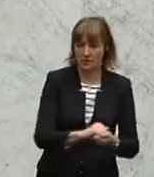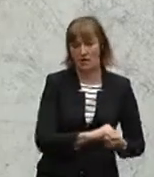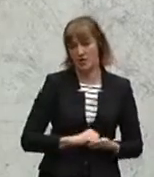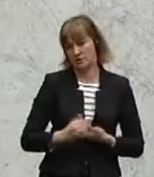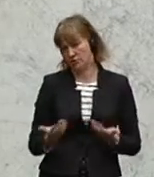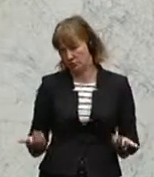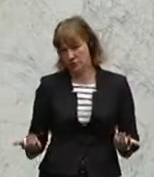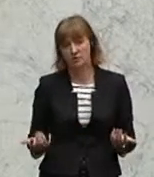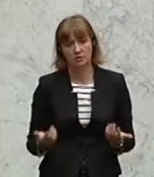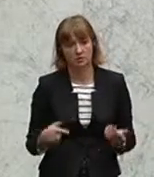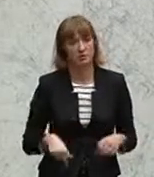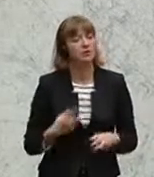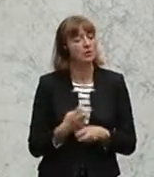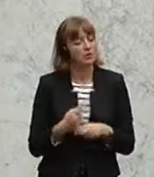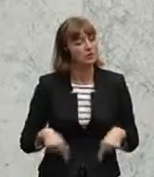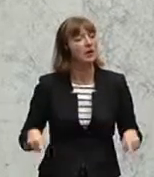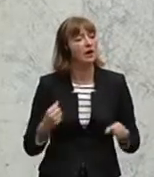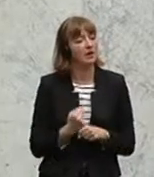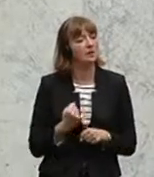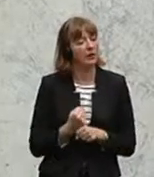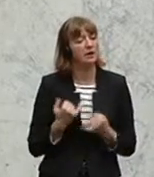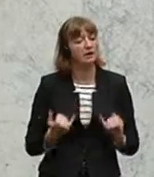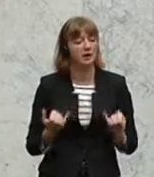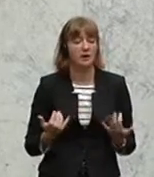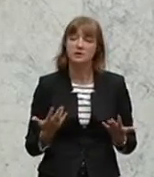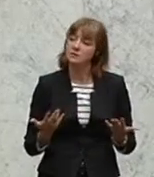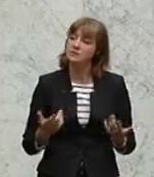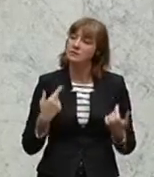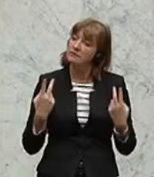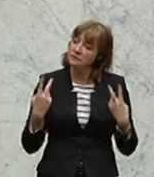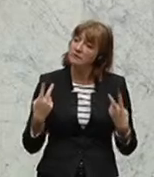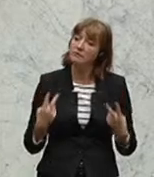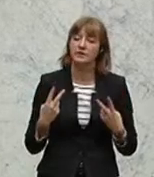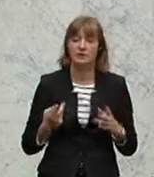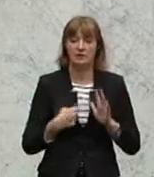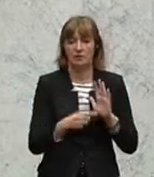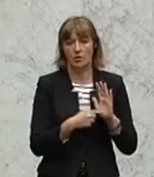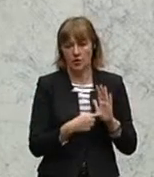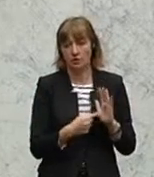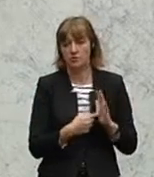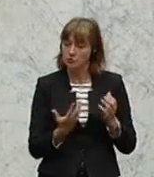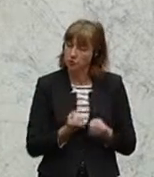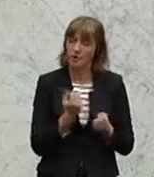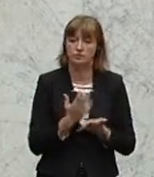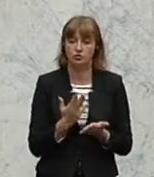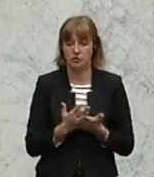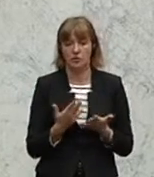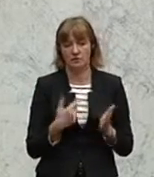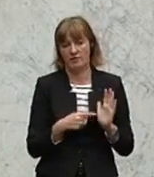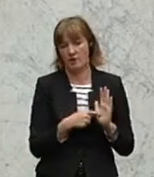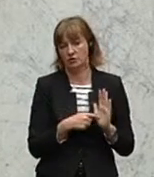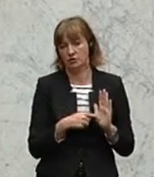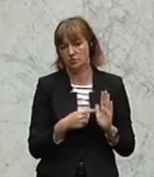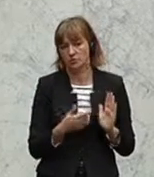agieren. Und in Österreich machen wir jetzt dafür eine wichtige Voraussetzung, schaffen wir jetzt eine